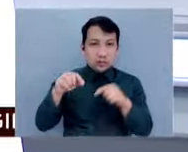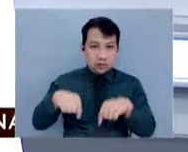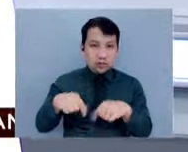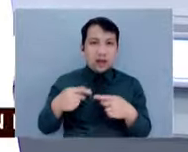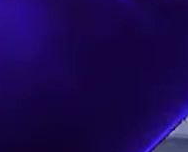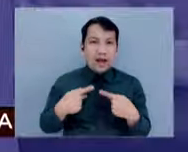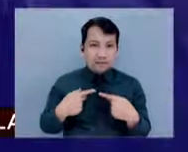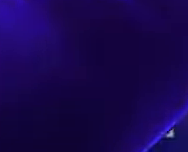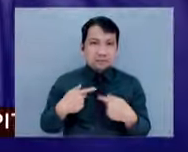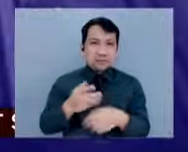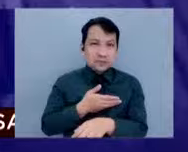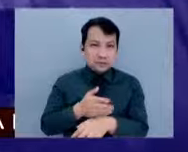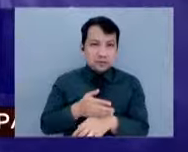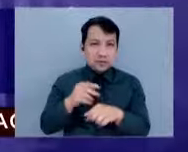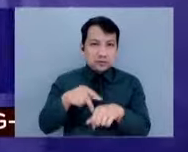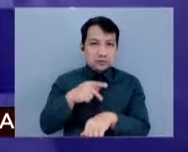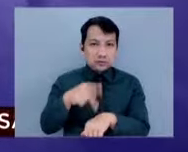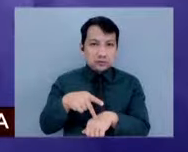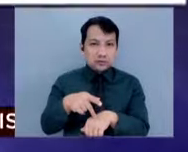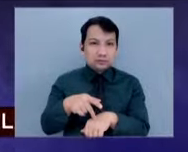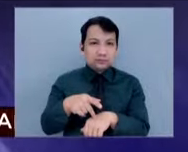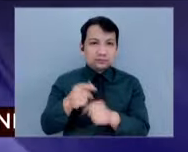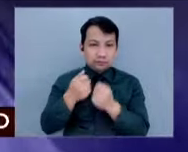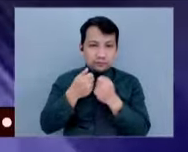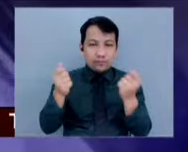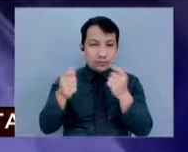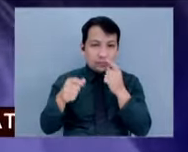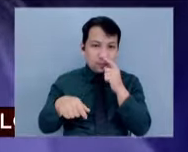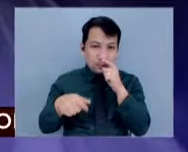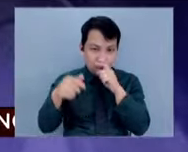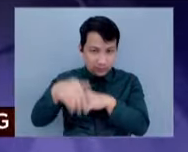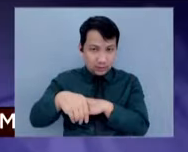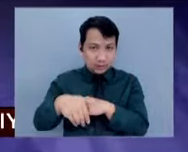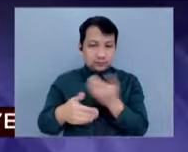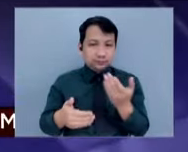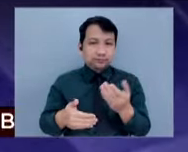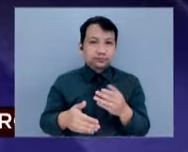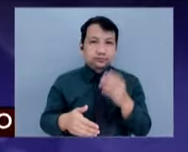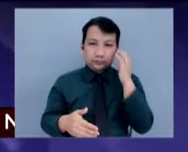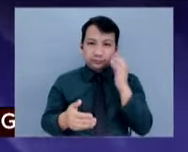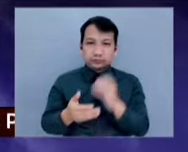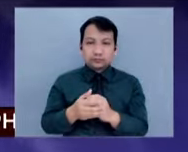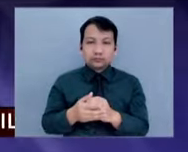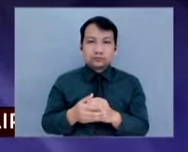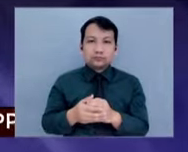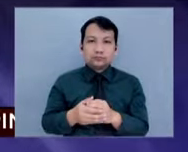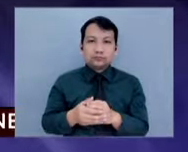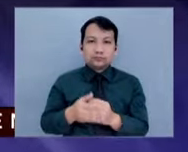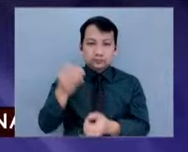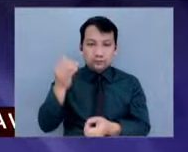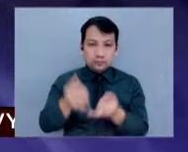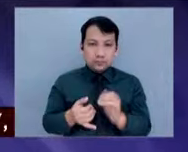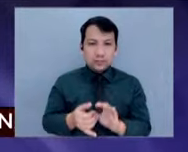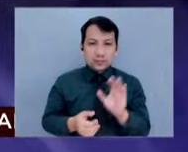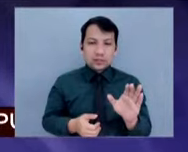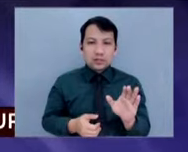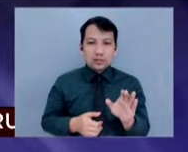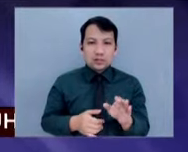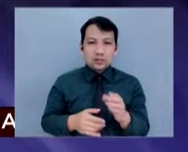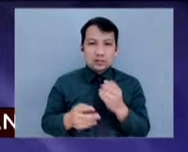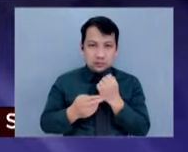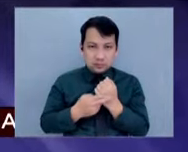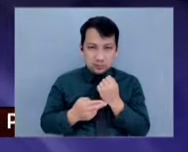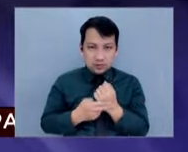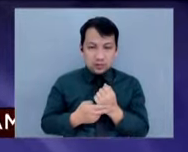bansa. Inanunso nila yan ngayong gabi with picture ng pagtatag finale concert, Mag-ipon na 18s,